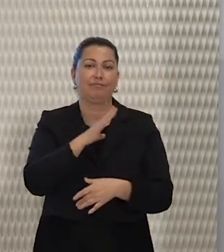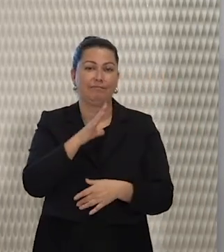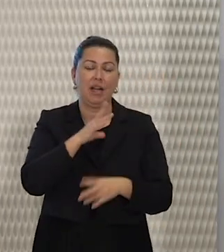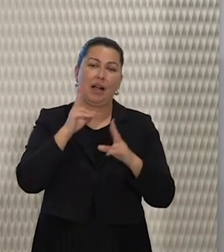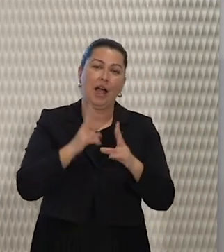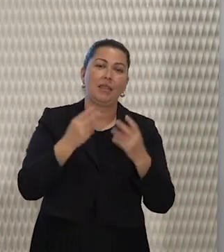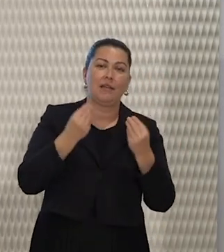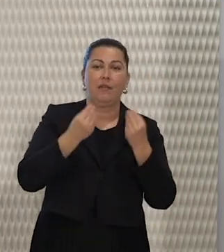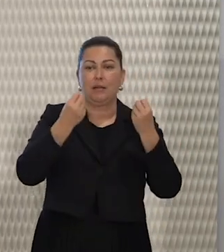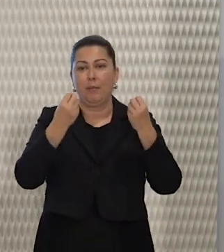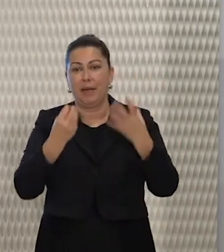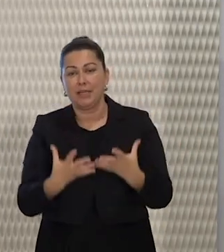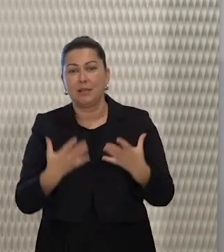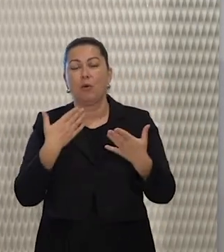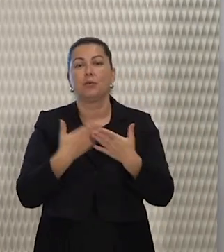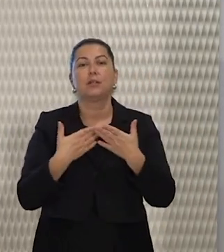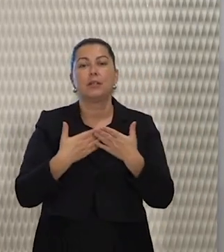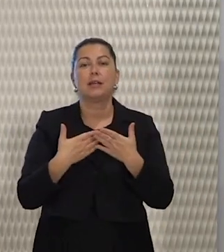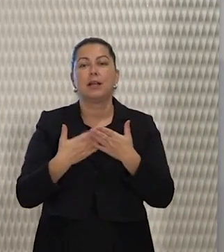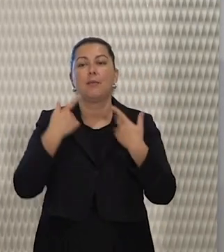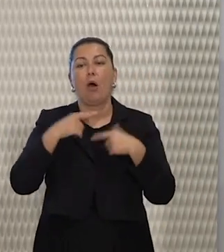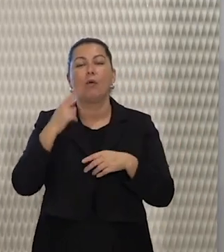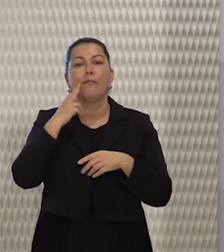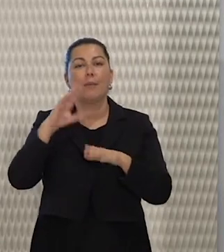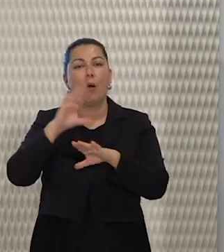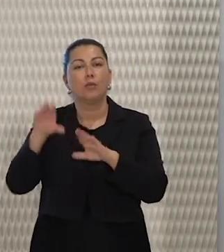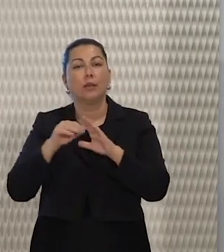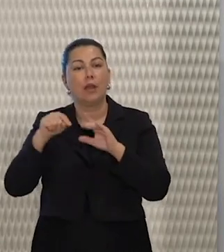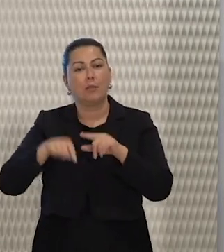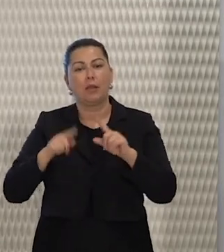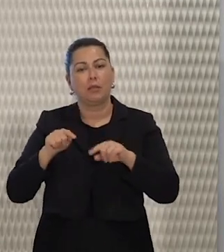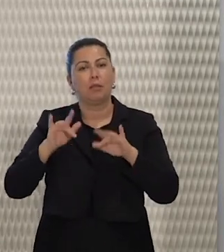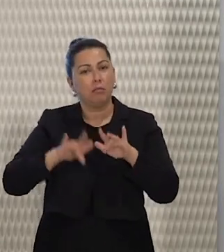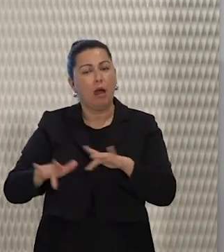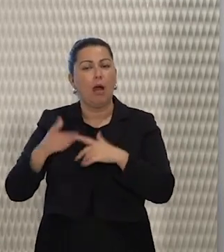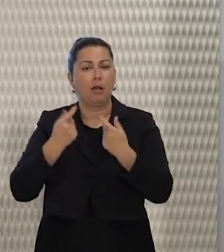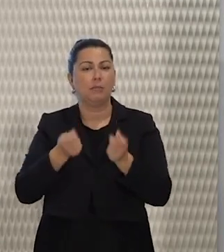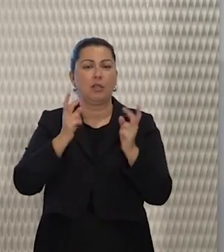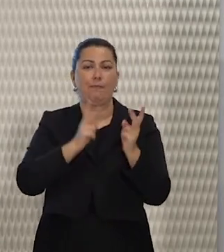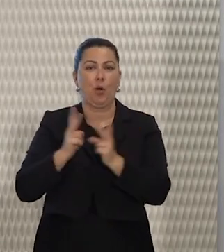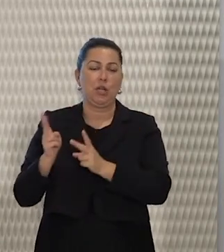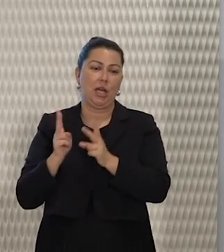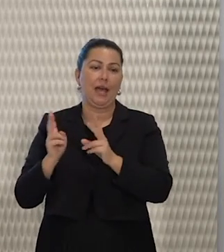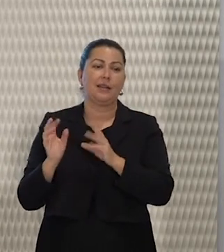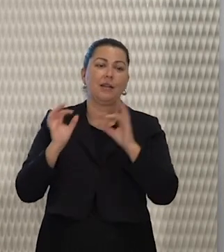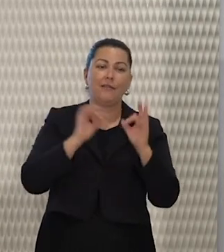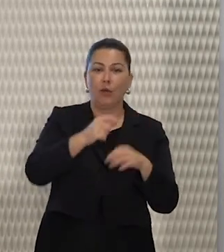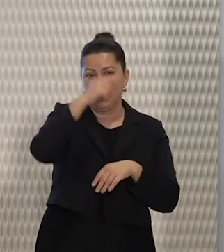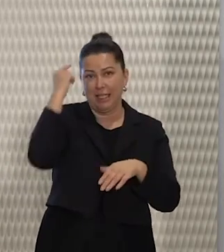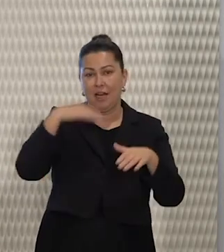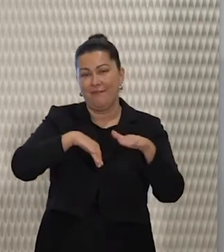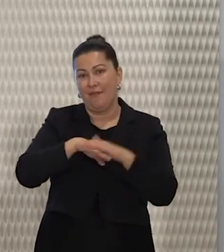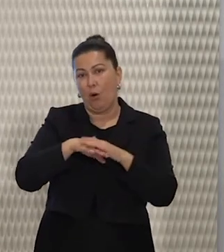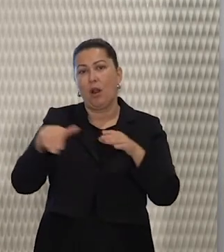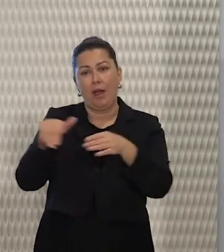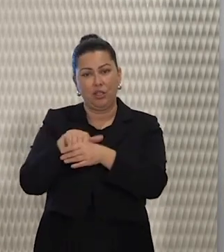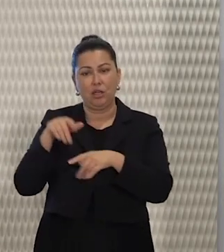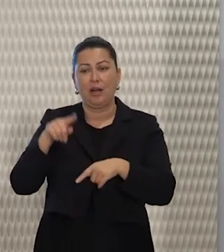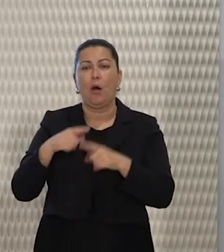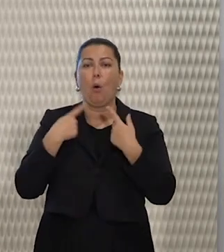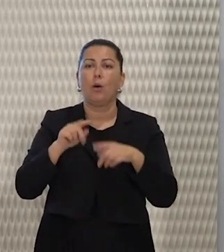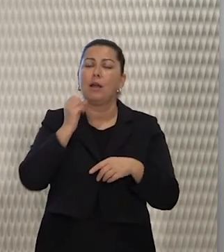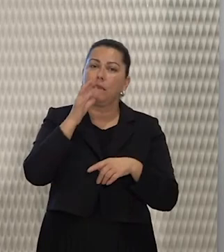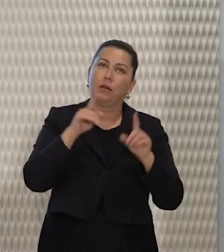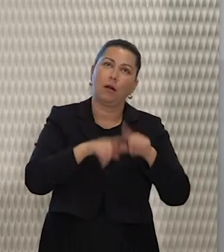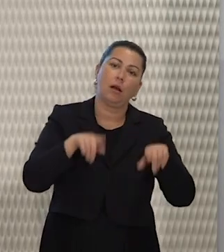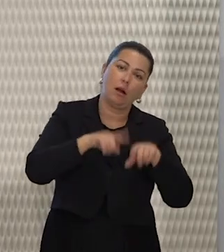passieren kann und haben sozusagen im Unternehmen Möglichkeiten geschaffen, ihn auch sinnvoll einzusetzen, ohne dass er jeden Tag das